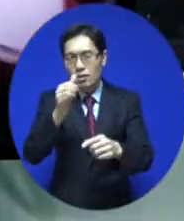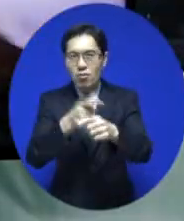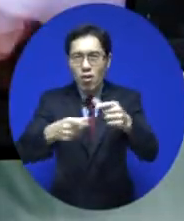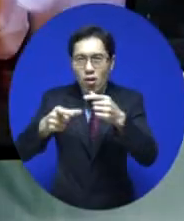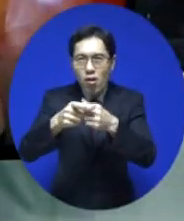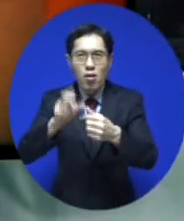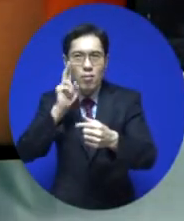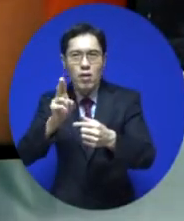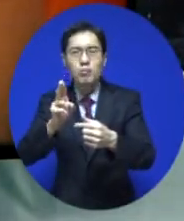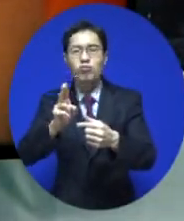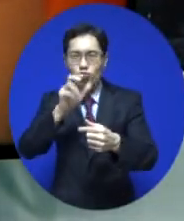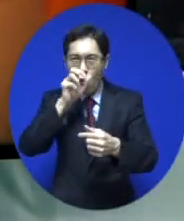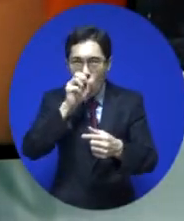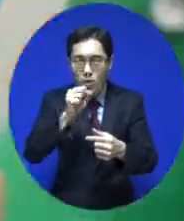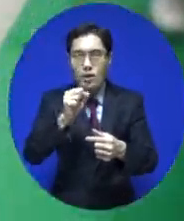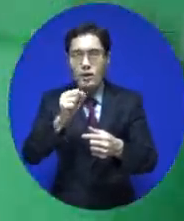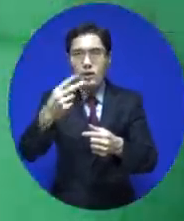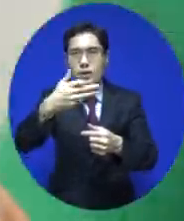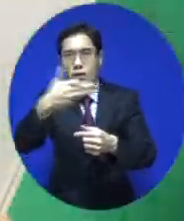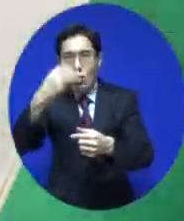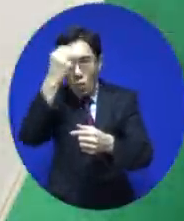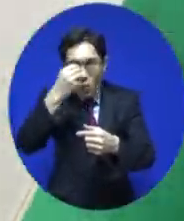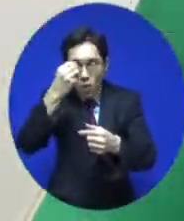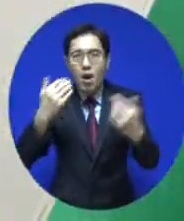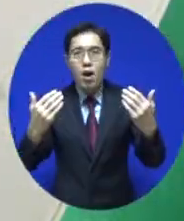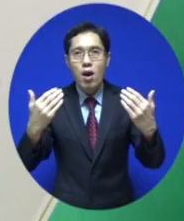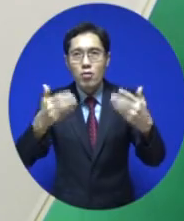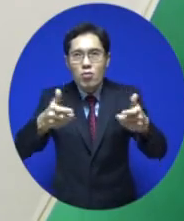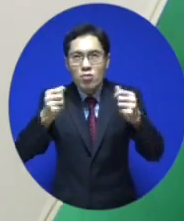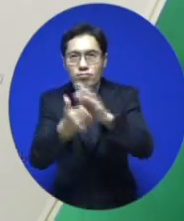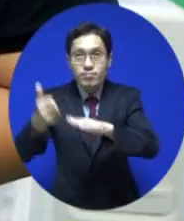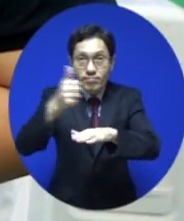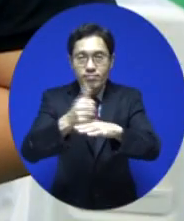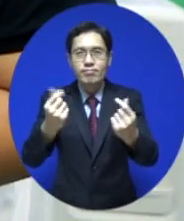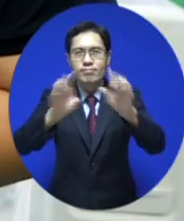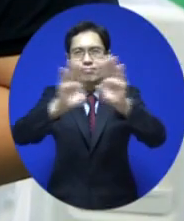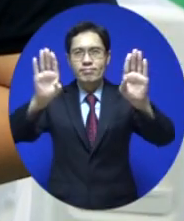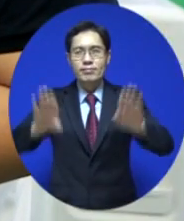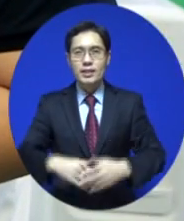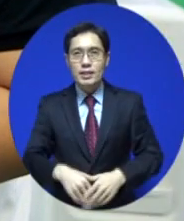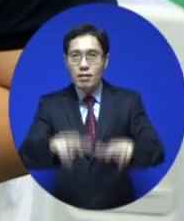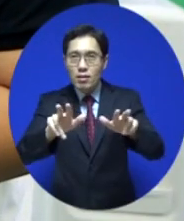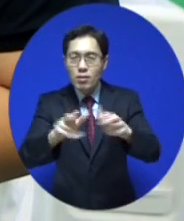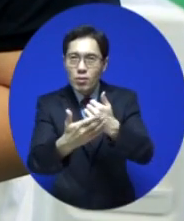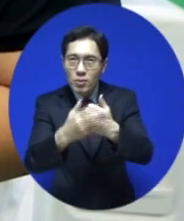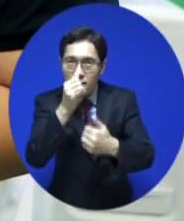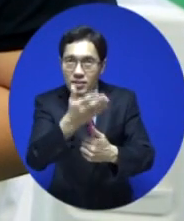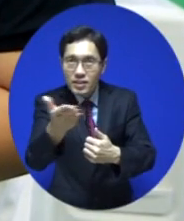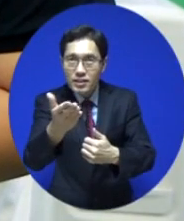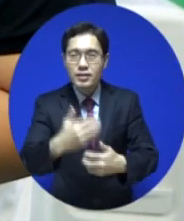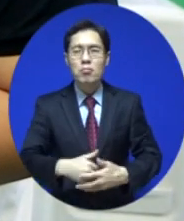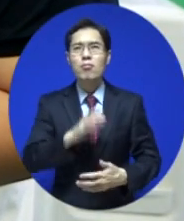진행되면서 더욱 내실 있는 박람회로 자리 잡은 2018 고졸 성공 대박람회. 어떻게 좀 뭐 도움이 좀 되는 것